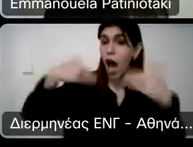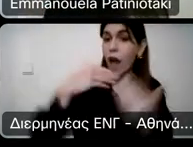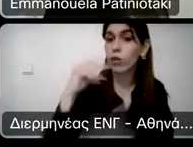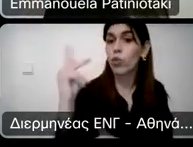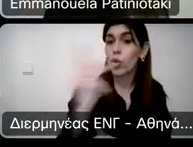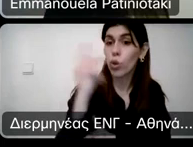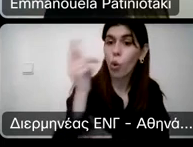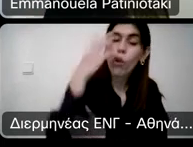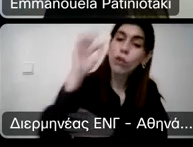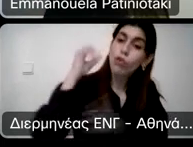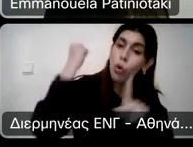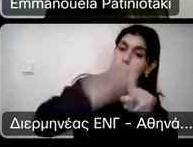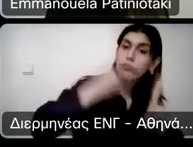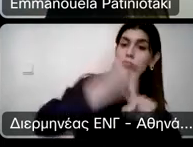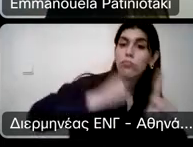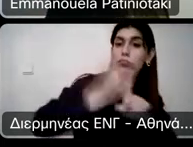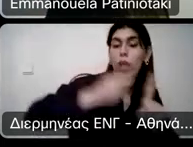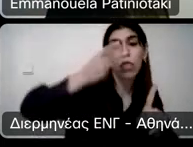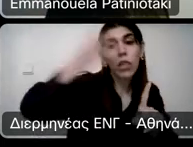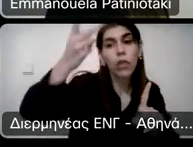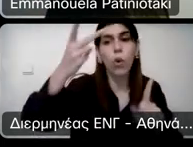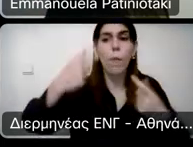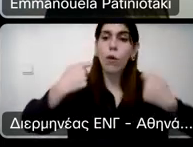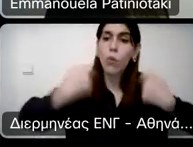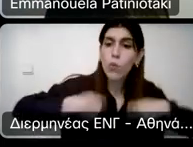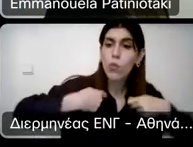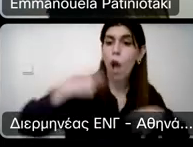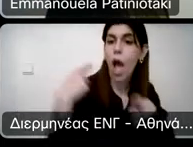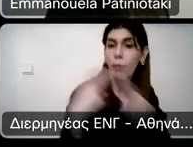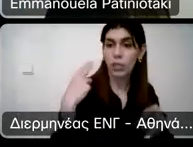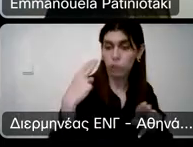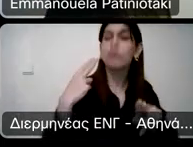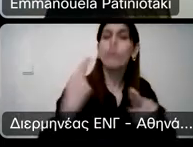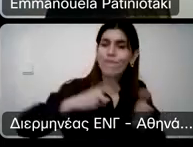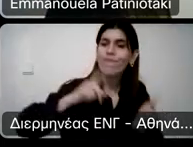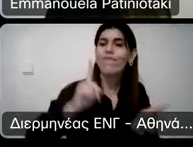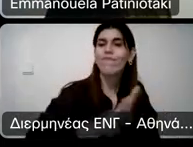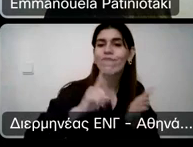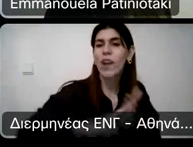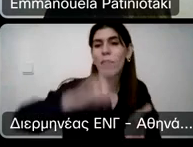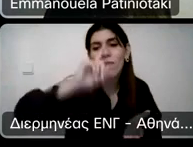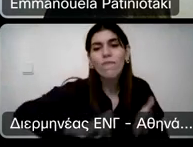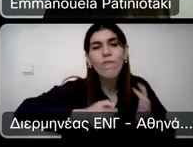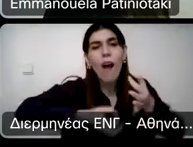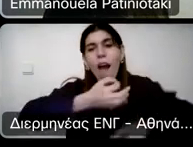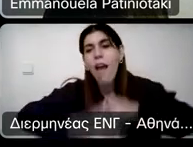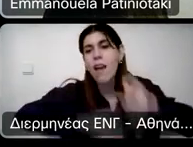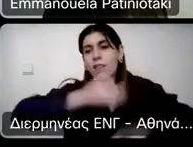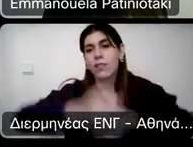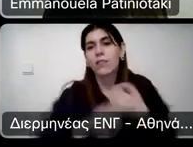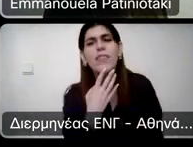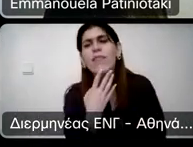διεκδικήσουμε, είμαστε υποχρεωμένοι και θέλουμε να εξηγούμε το λόγο για τον οποίο χρησιμοποιούμε